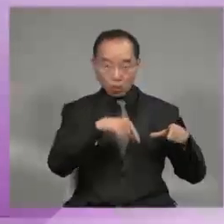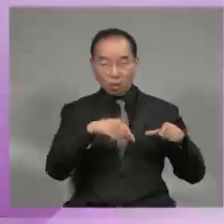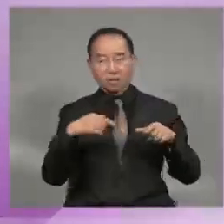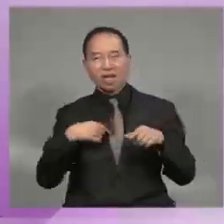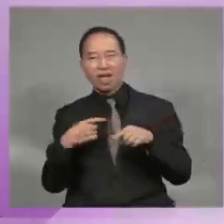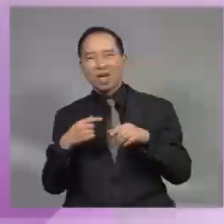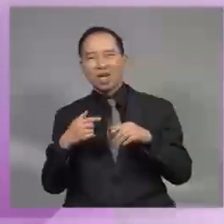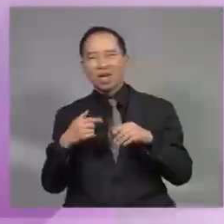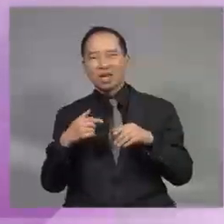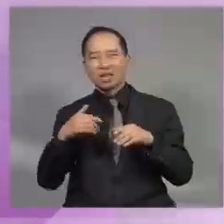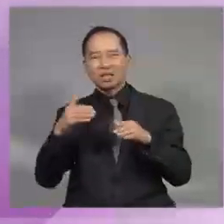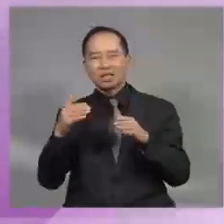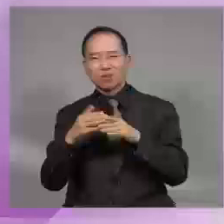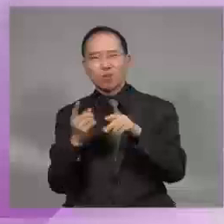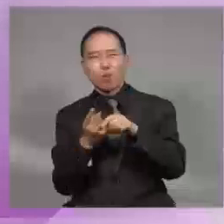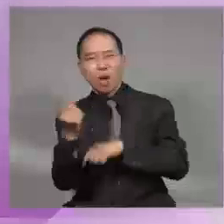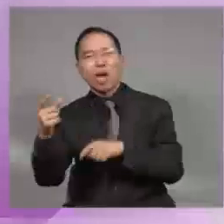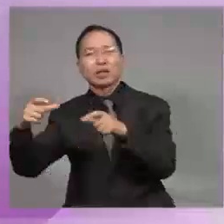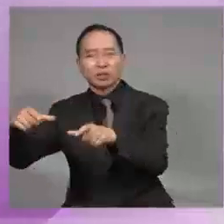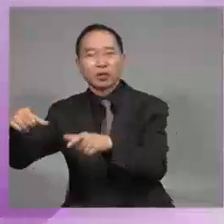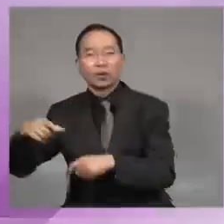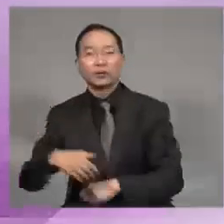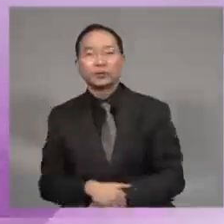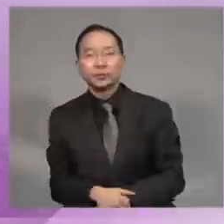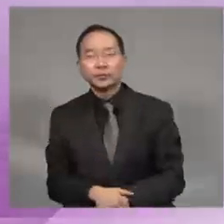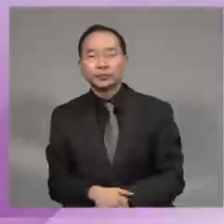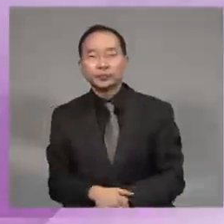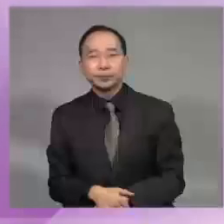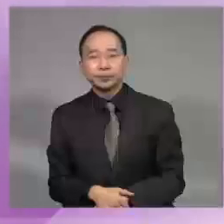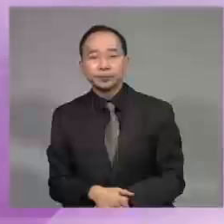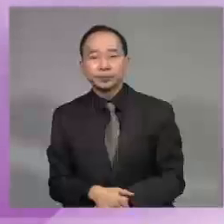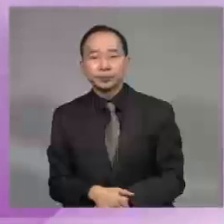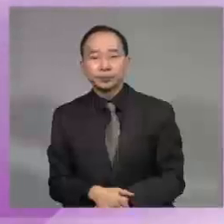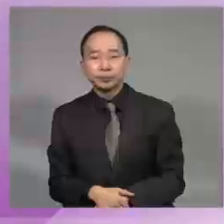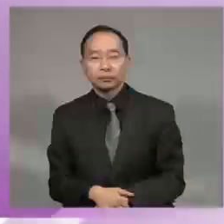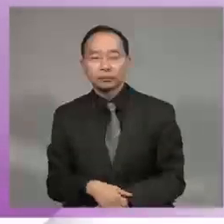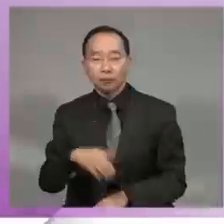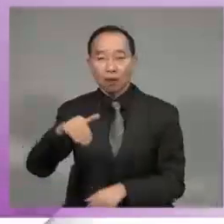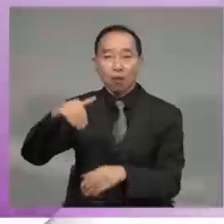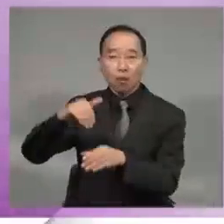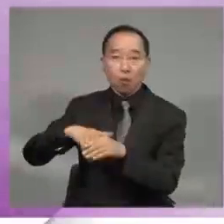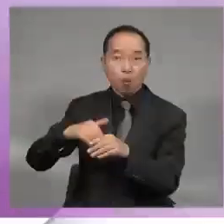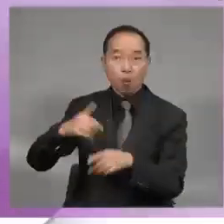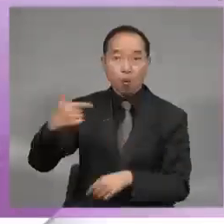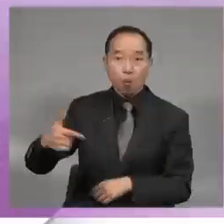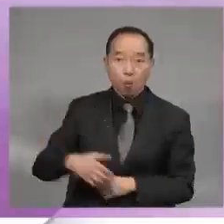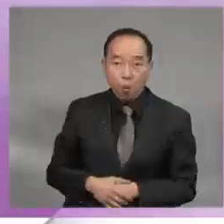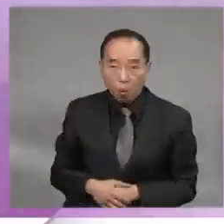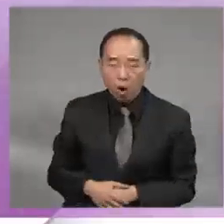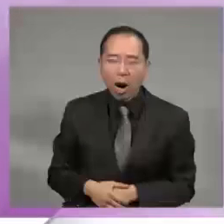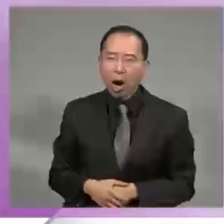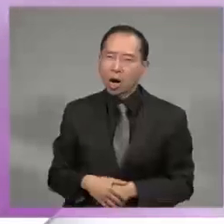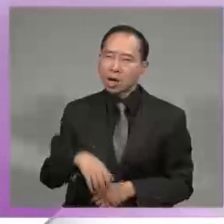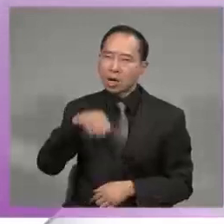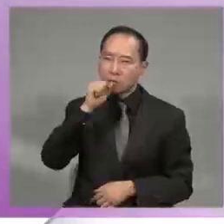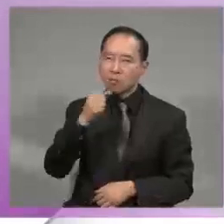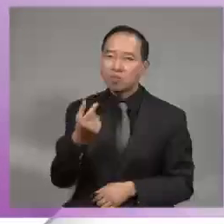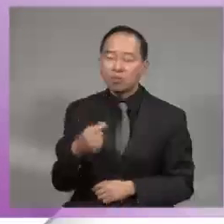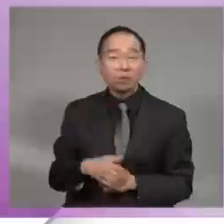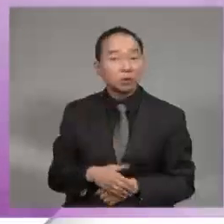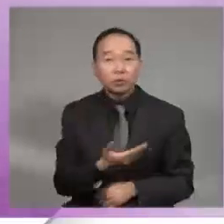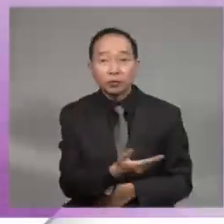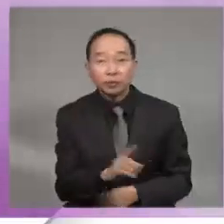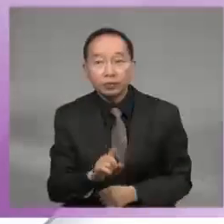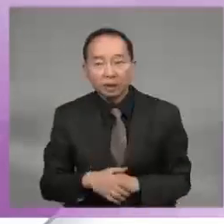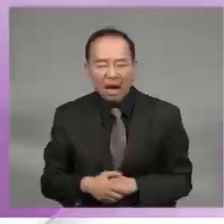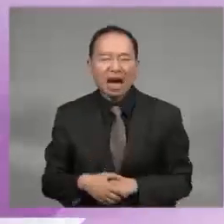선관위에서는 뭐 아무래도 이렇게 투표율이 좀 높고 이렇게 많은 분들이 참여하시는 걸 보면 좀 뿌듯하시겠어요? 네. 네, 아무래도